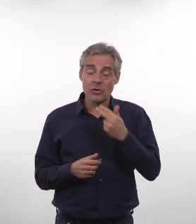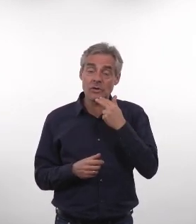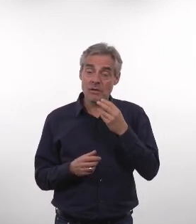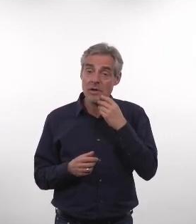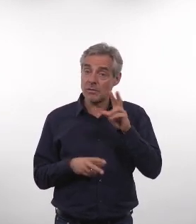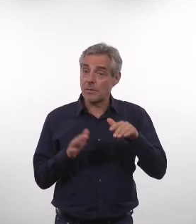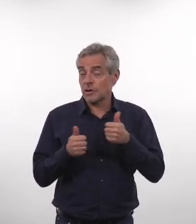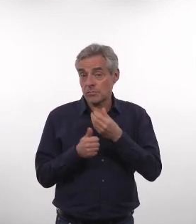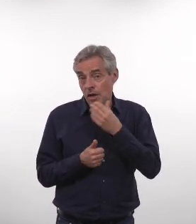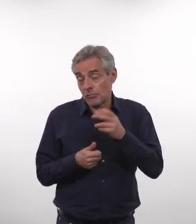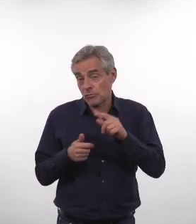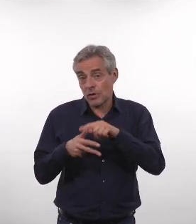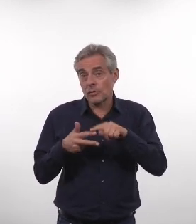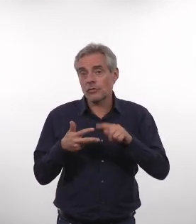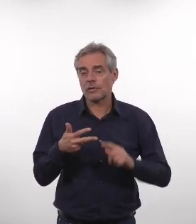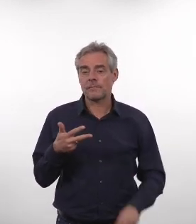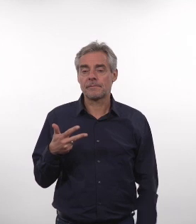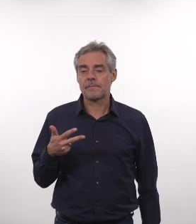personnes.